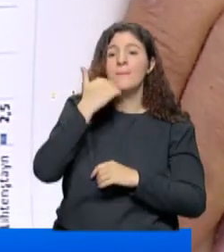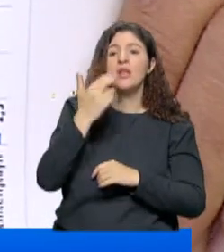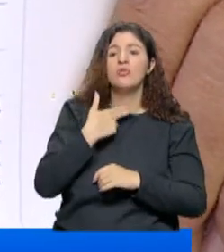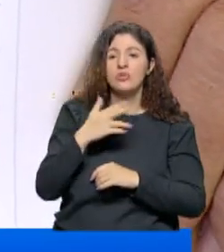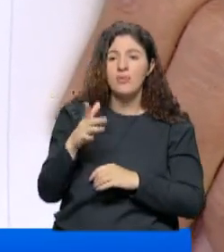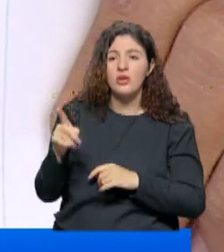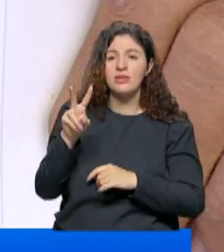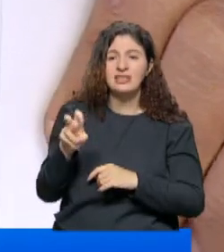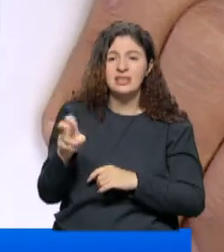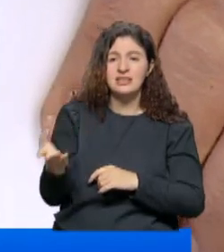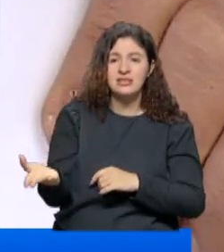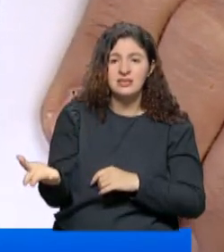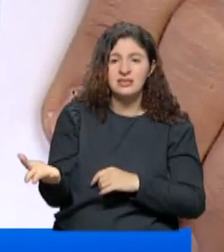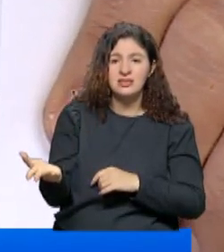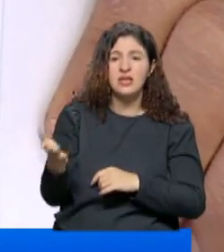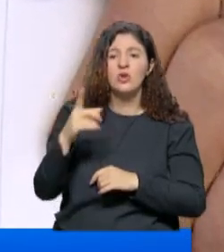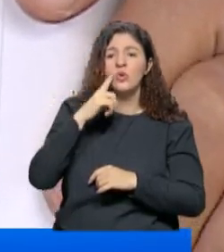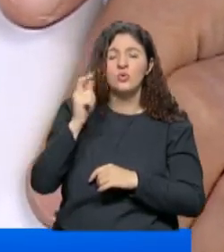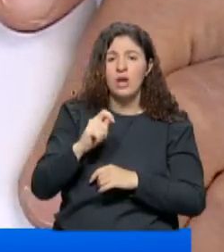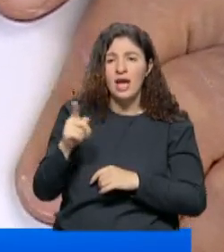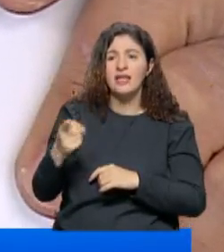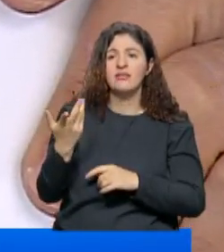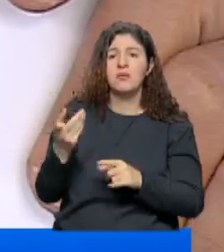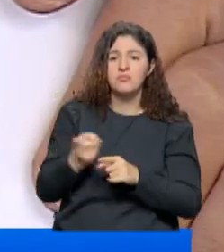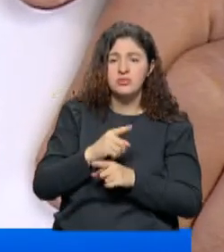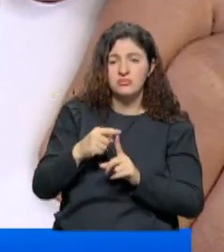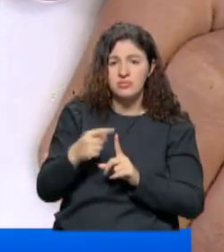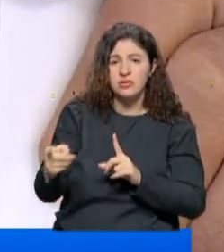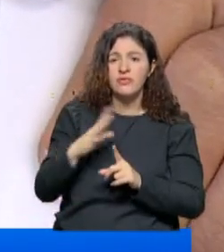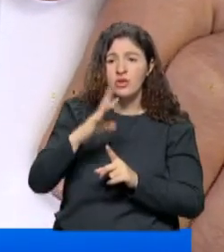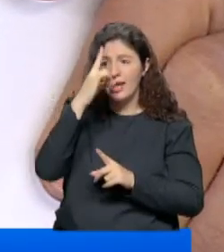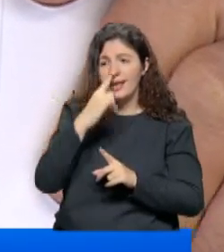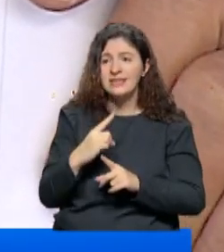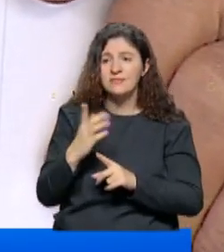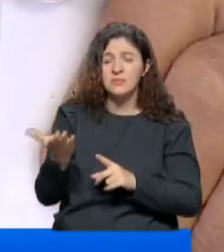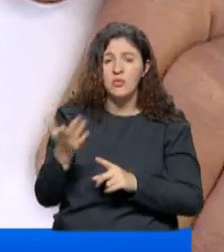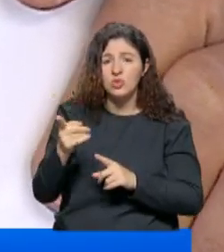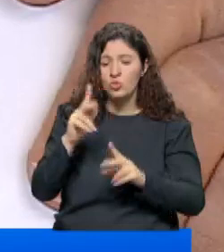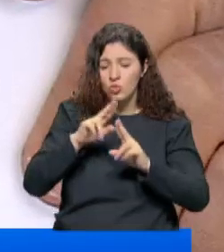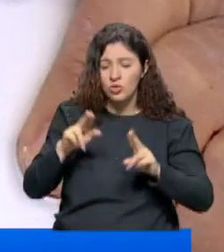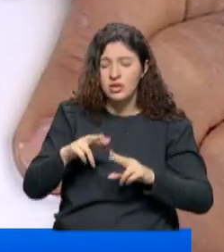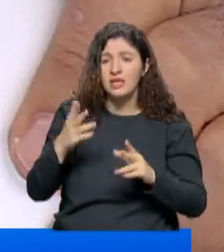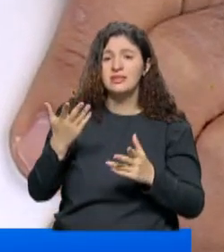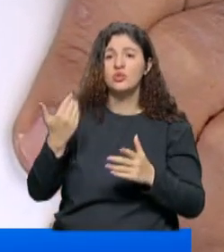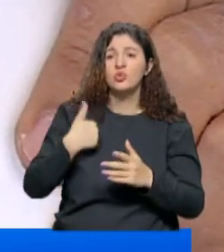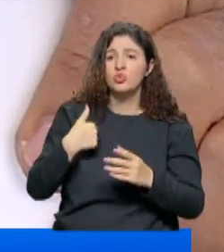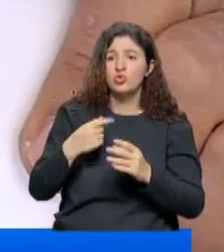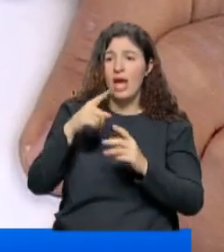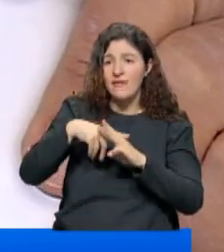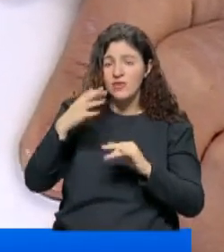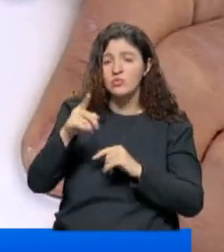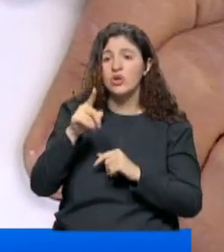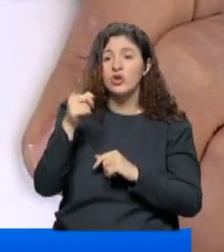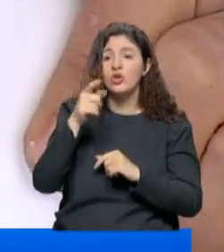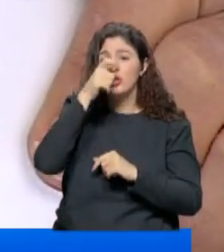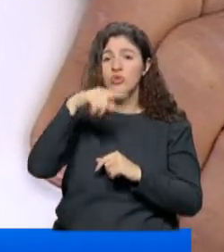galiba, o da 28. Ukrayna, Türkiye Rusya. Göre. Bunlar resmi uluslararası kuruluşların enflasyonu. Bu da TÜİK'in